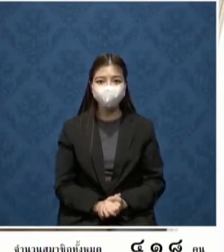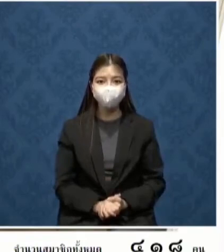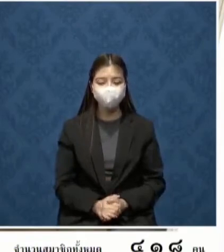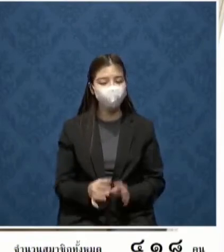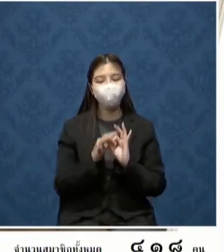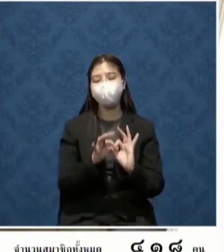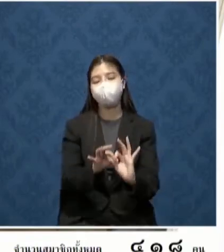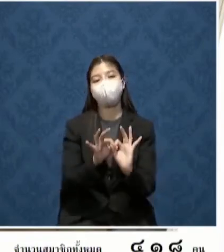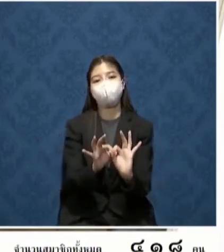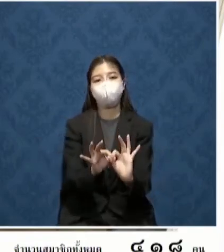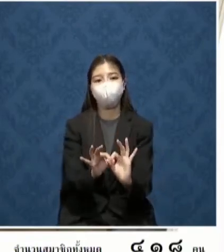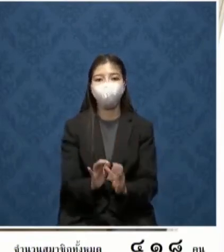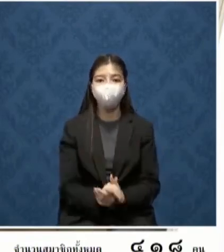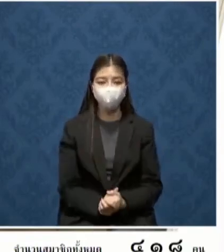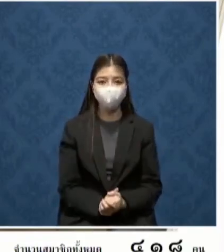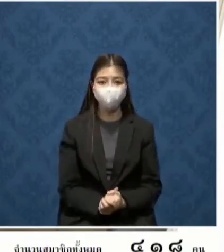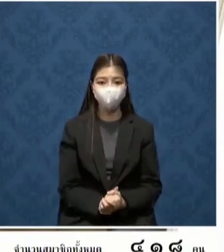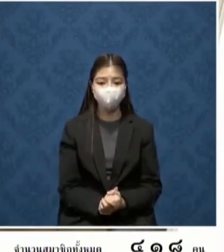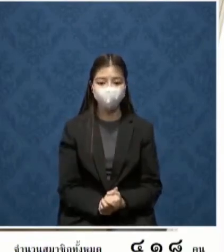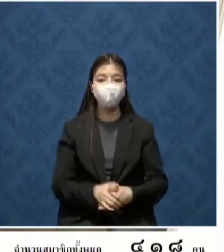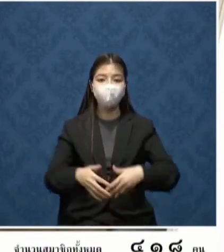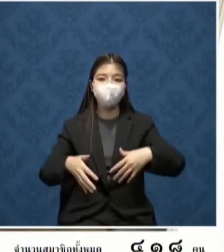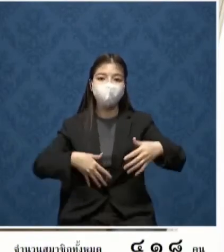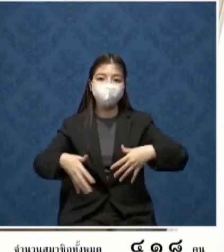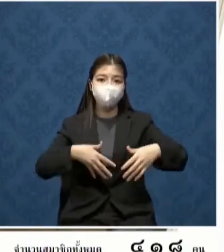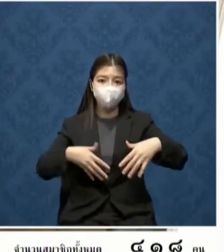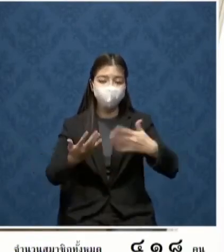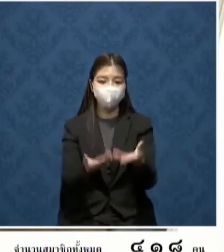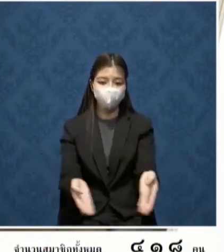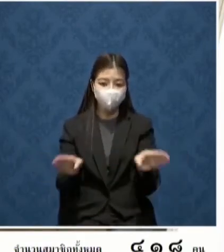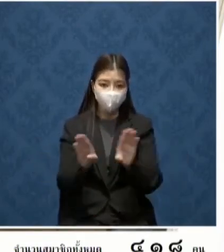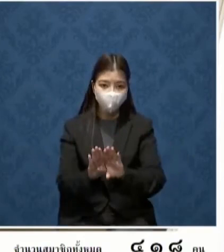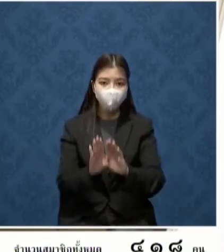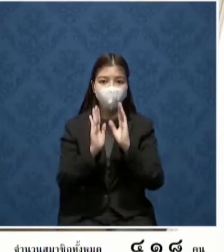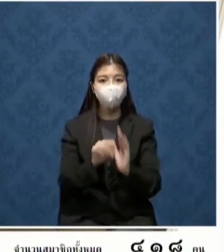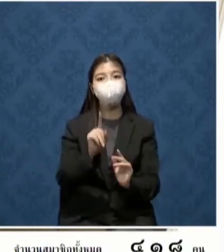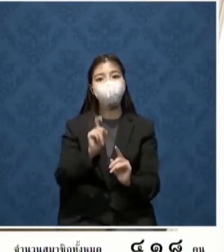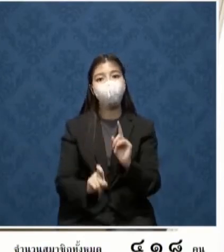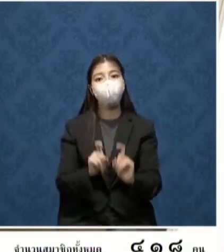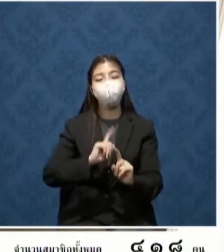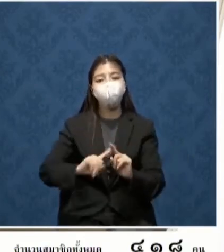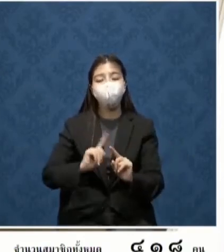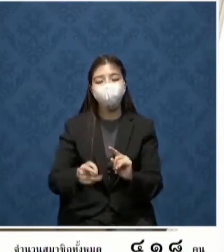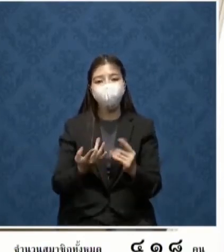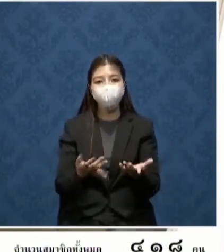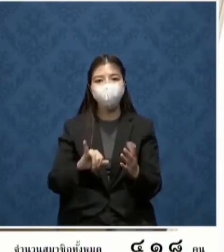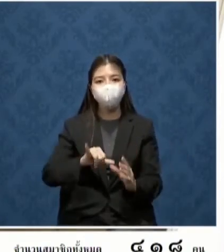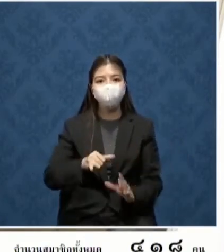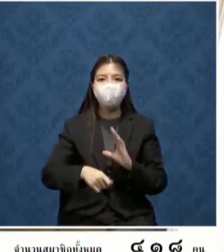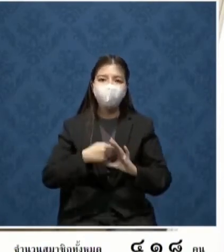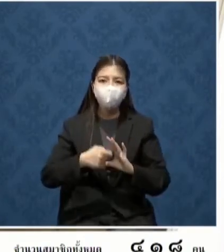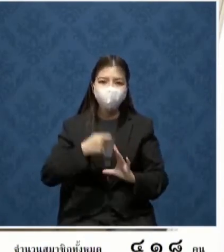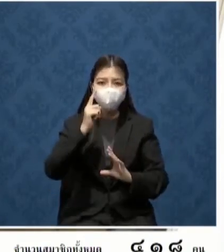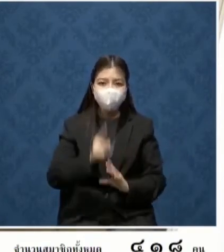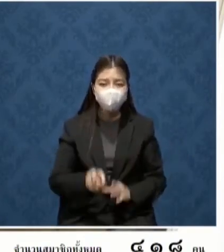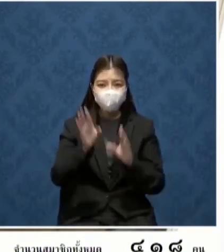ผมเปห่งเกิ ...สุท้ายแล้ว ในทายทสุดพนประชาชนโยเฉพาะกรเปล่าผู้สูญเสียจะไมมโอกาสได้รบทราบ